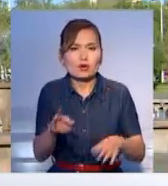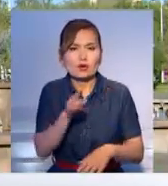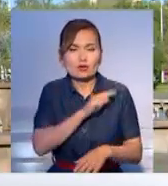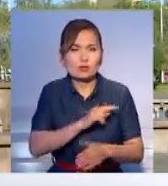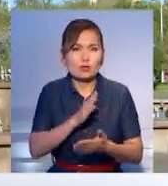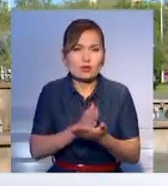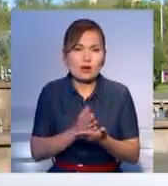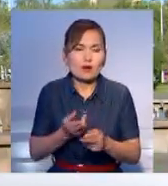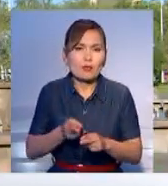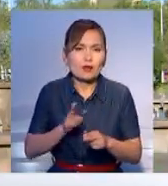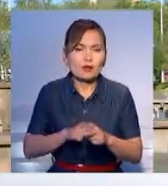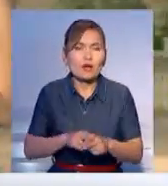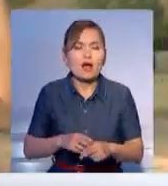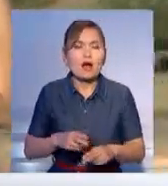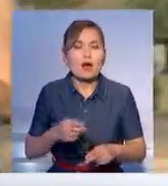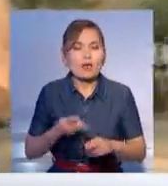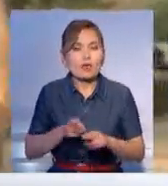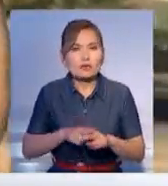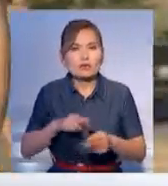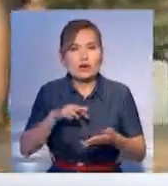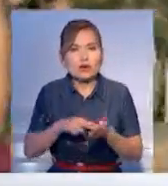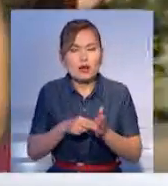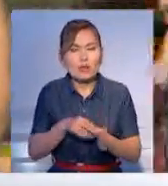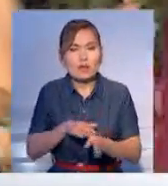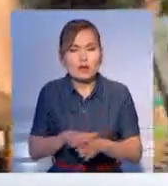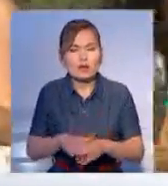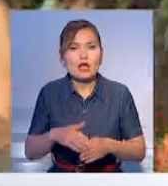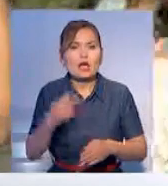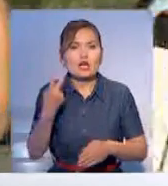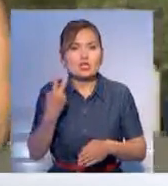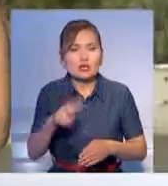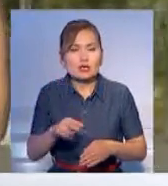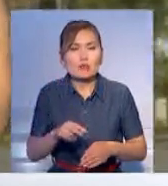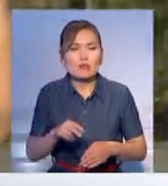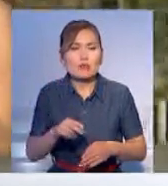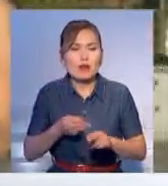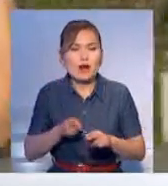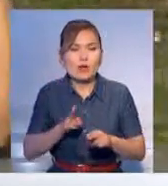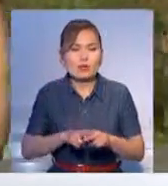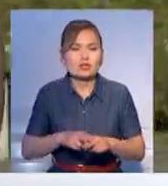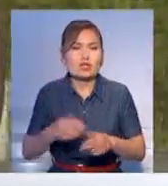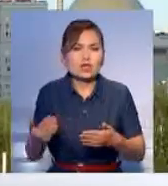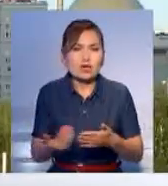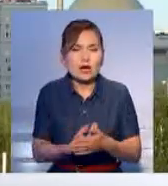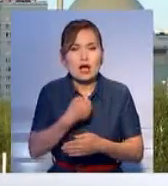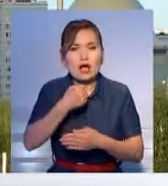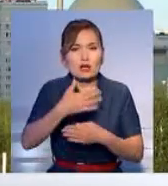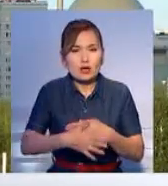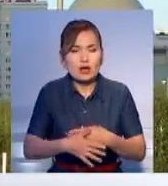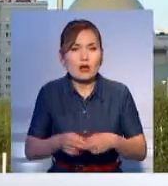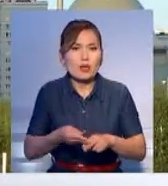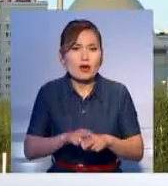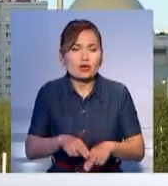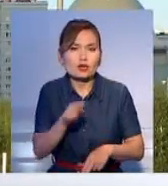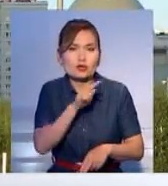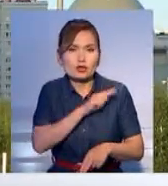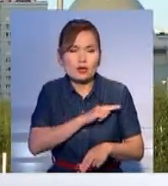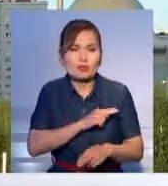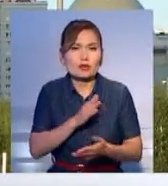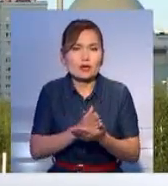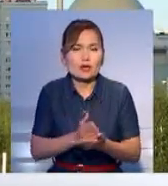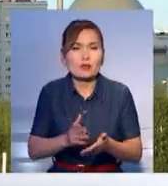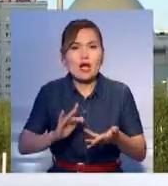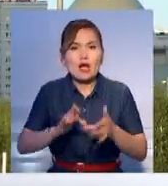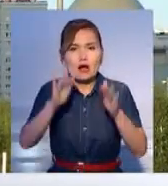тигізді. Мәселен, сала мамандары бұл мақсатта жаңадан 20 мобильді қосымша ойлап тапты. Ведомство басшысының айтуынша,